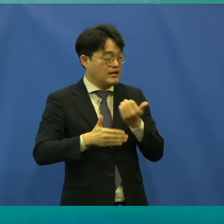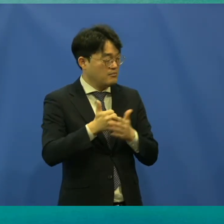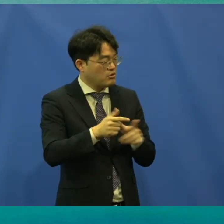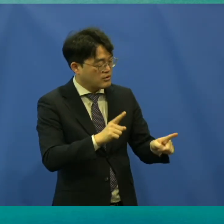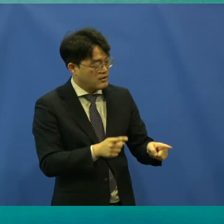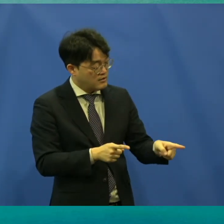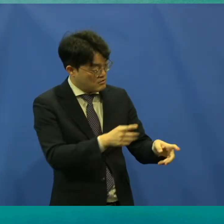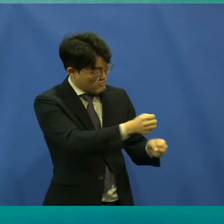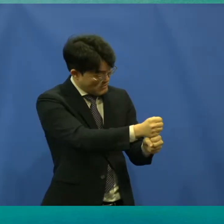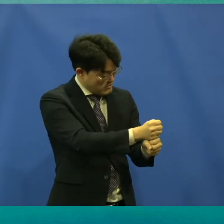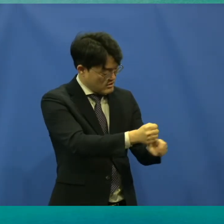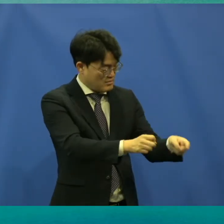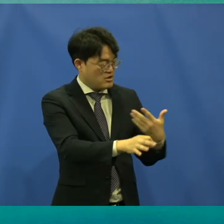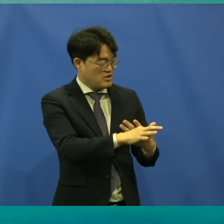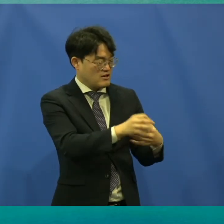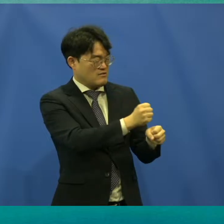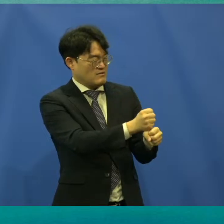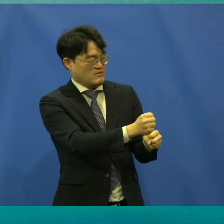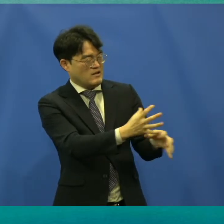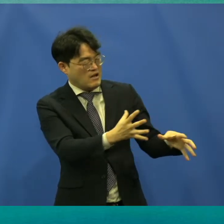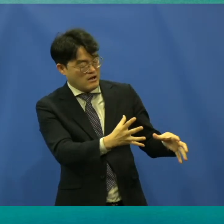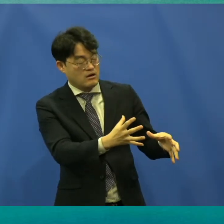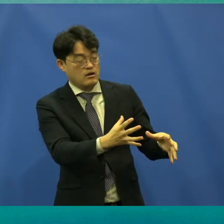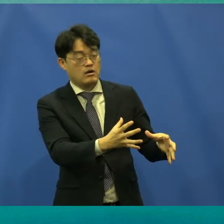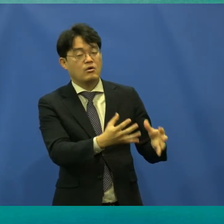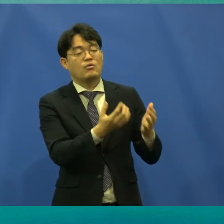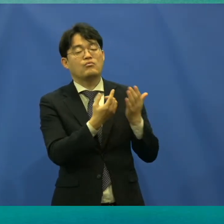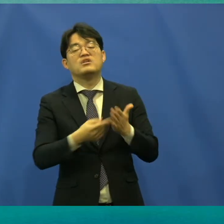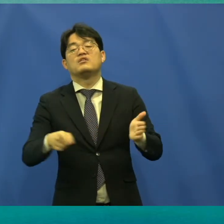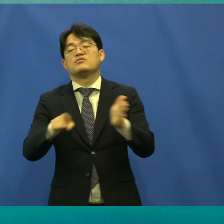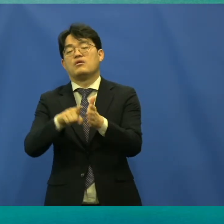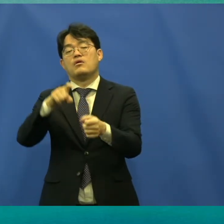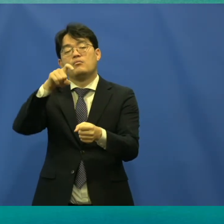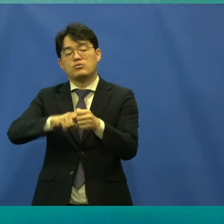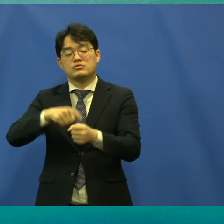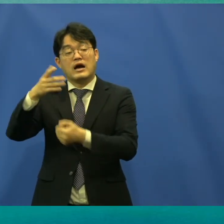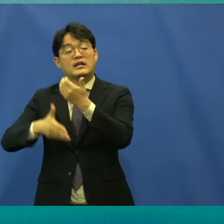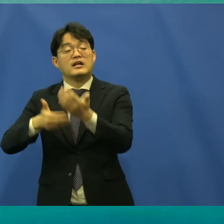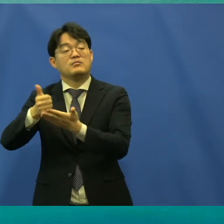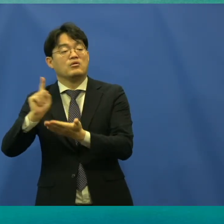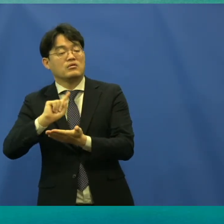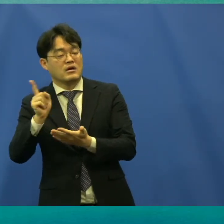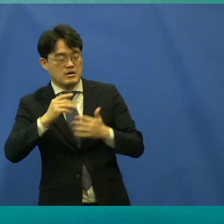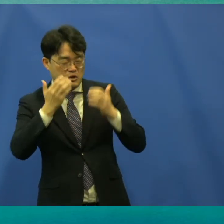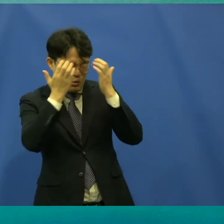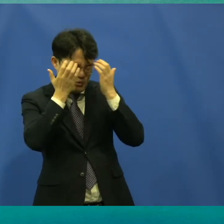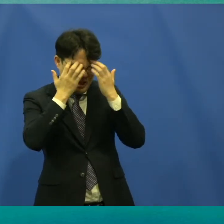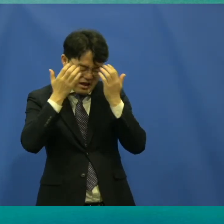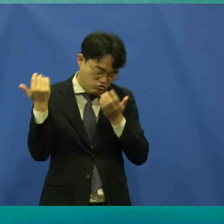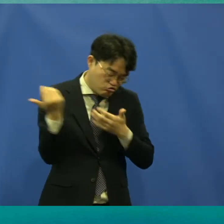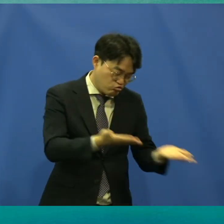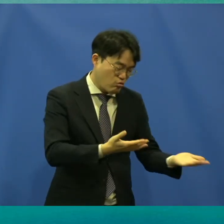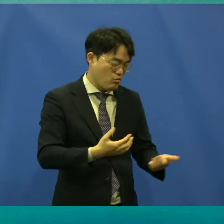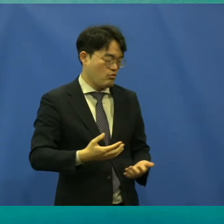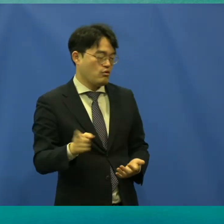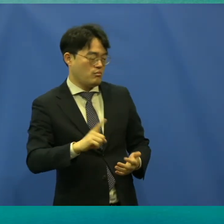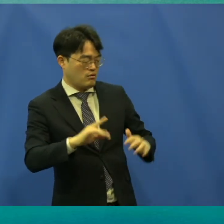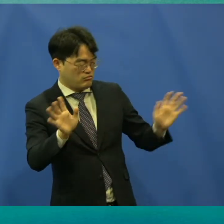붙잡고 있는 걸 다 내려놓게 하는 거죠. 어떤 것도 내 것이 아니다. 이 수준까지 가야 되죠.